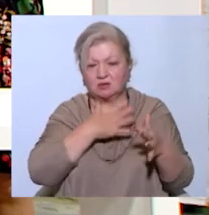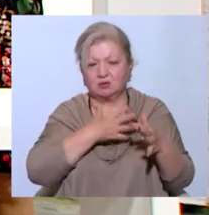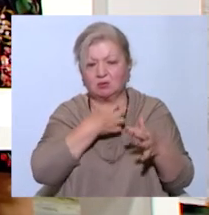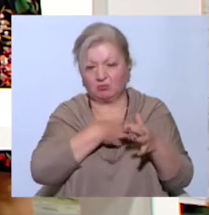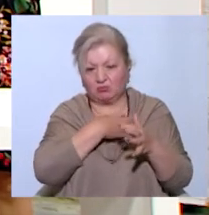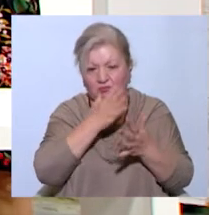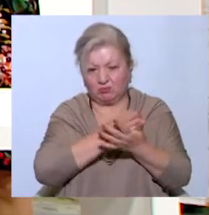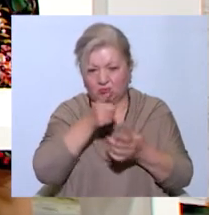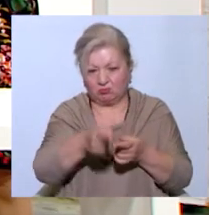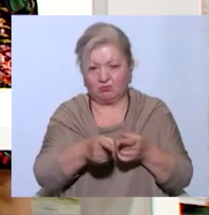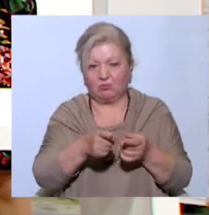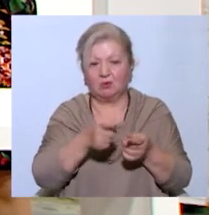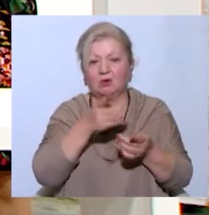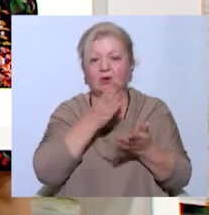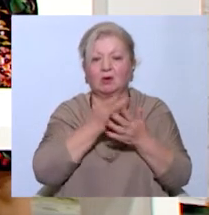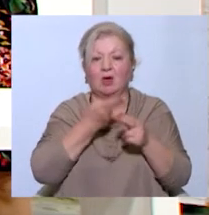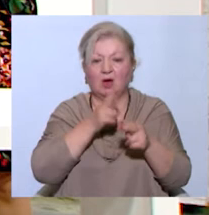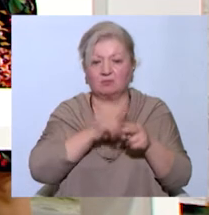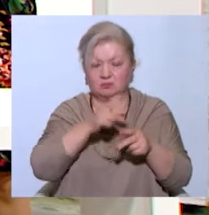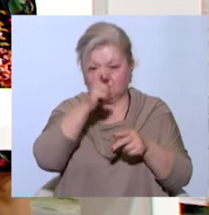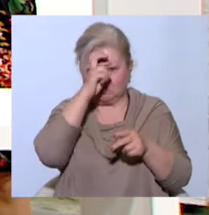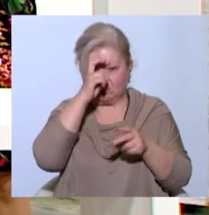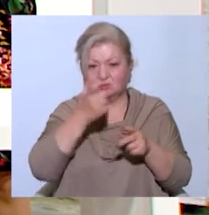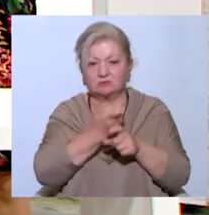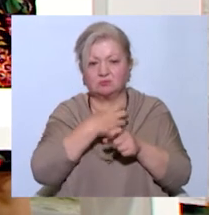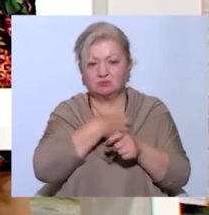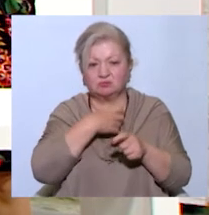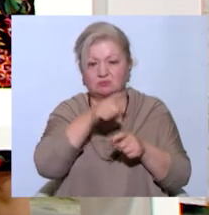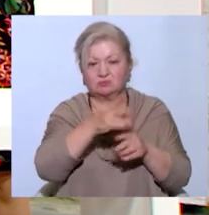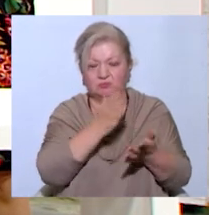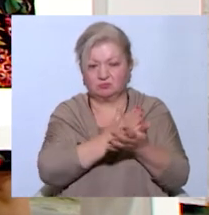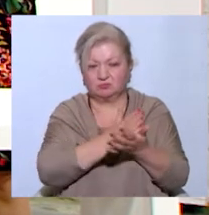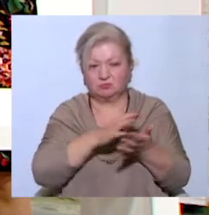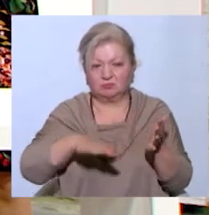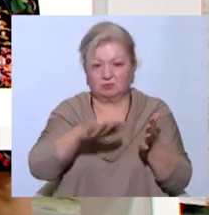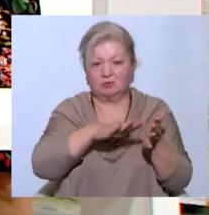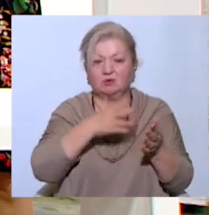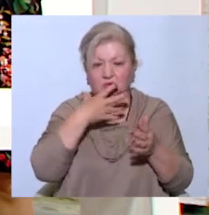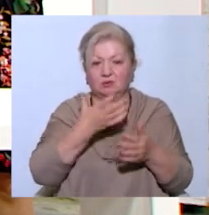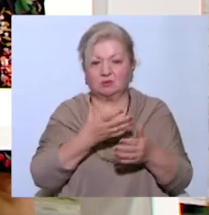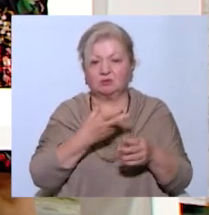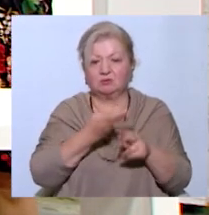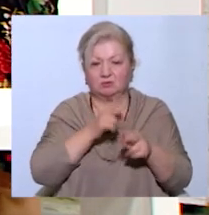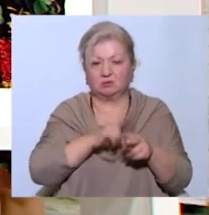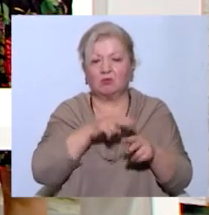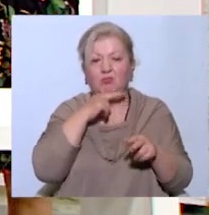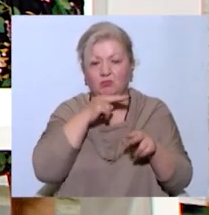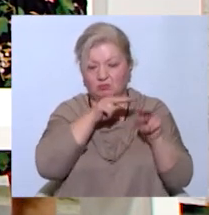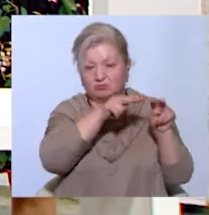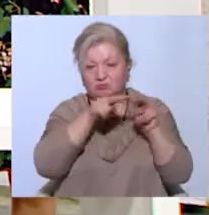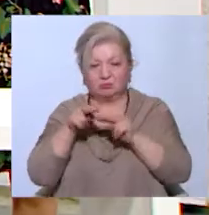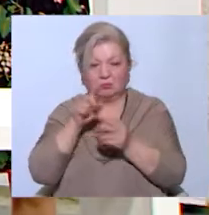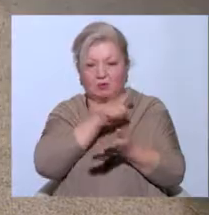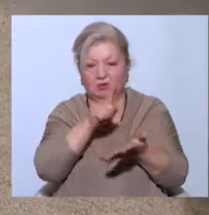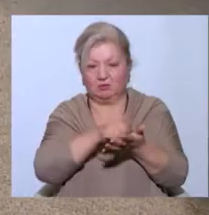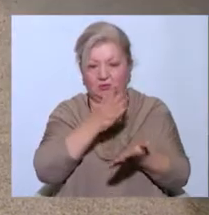ტურიზმის განვითარებაში. ამიტომ ქვეყნისთვის ეს ძალიან მნიშვნელოვანი სეგმენტია და თავისთავად ამას ყურადღებას აქცევენ. მოდით ახლა